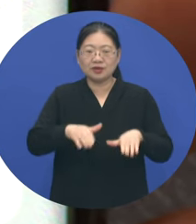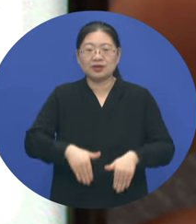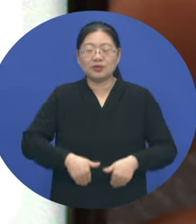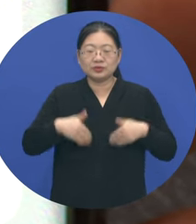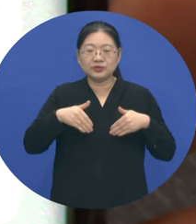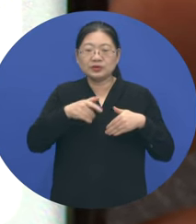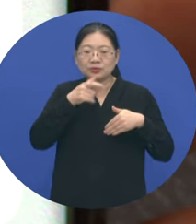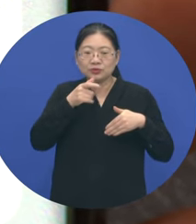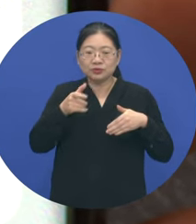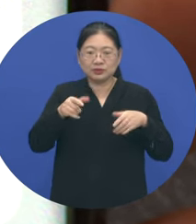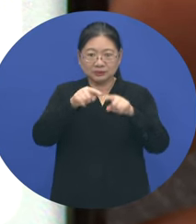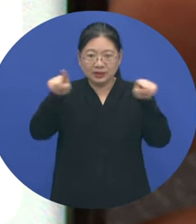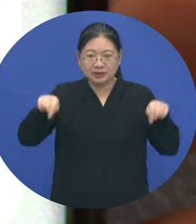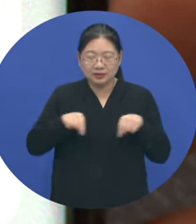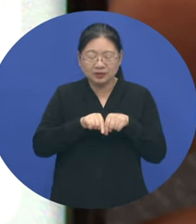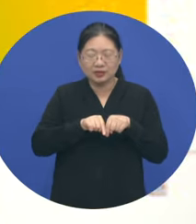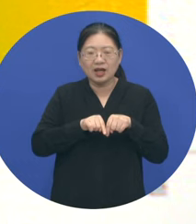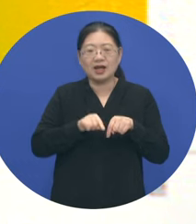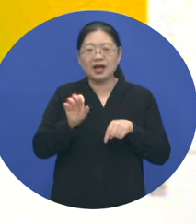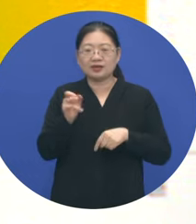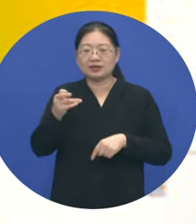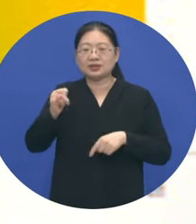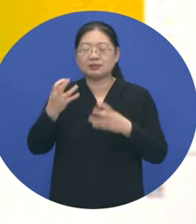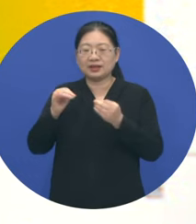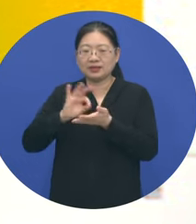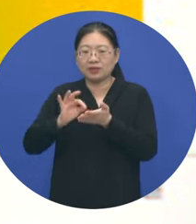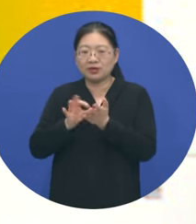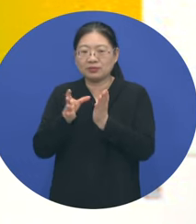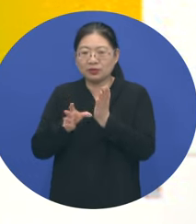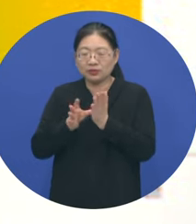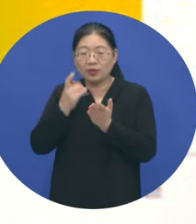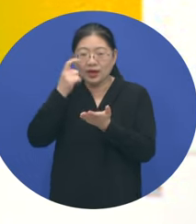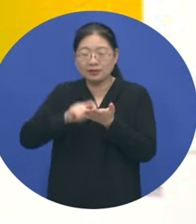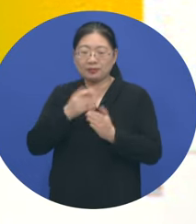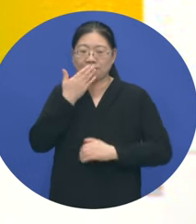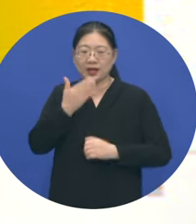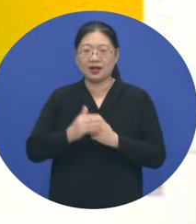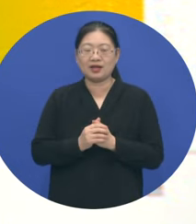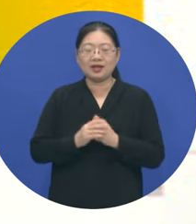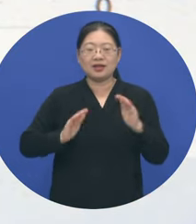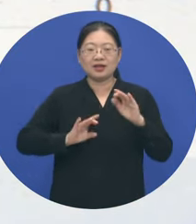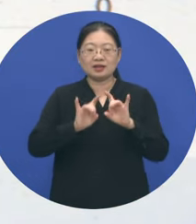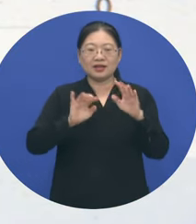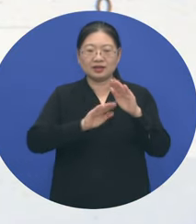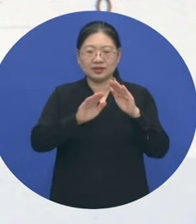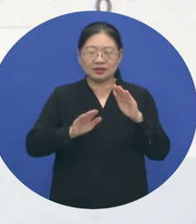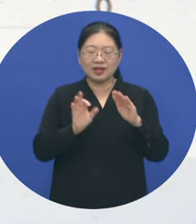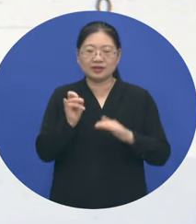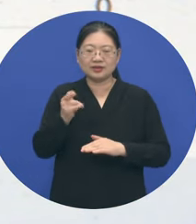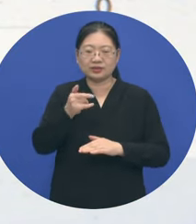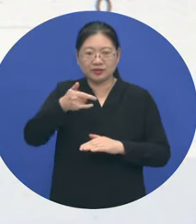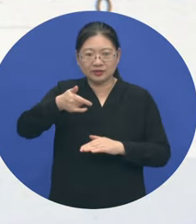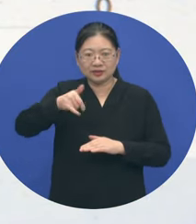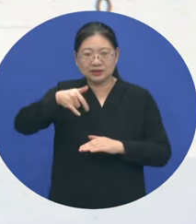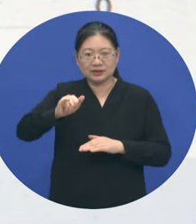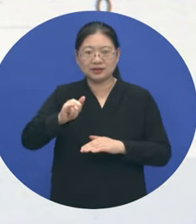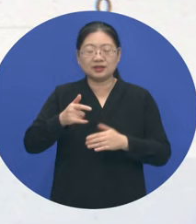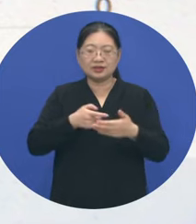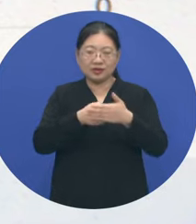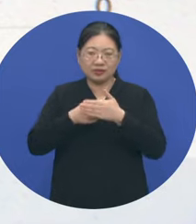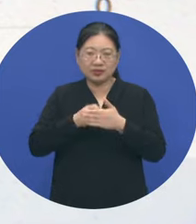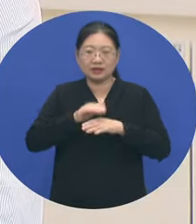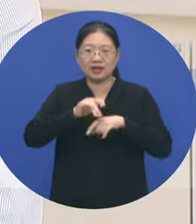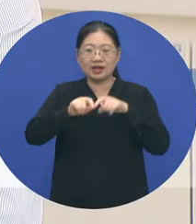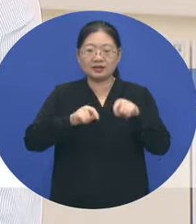가전에서 에너지를 많이 사용했는지도 확인할 수 있습니다이는 각 가정에서 자발적으로 을 실하 도움이